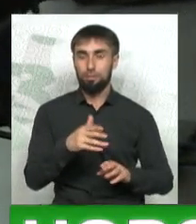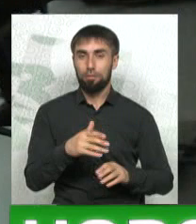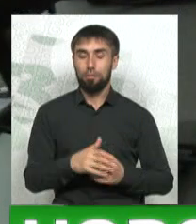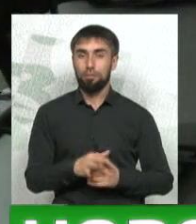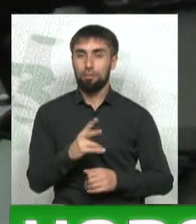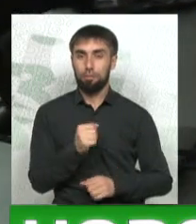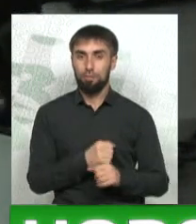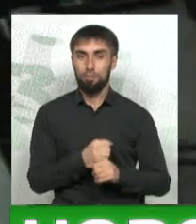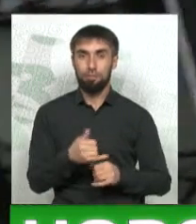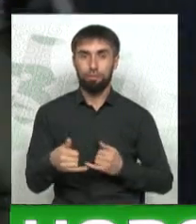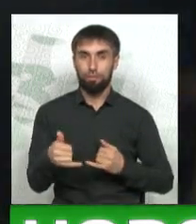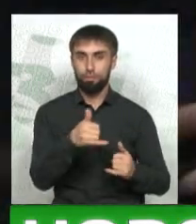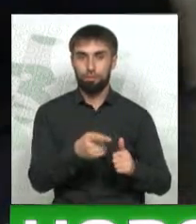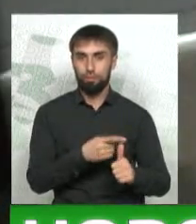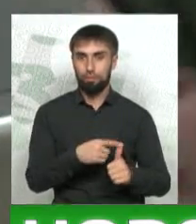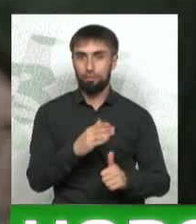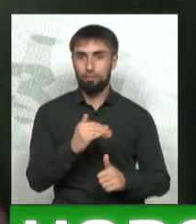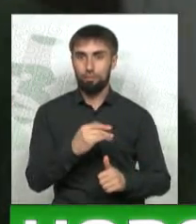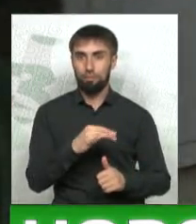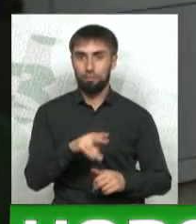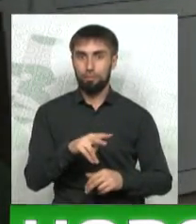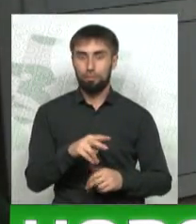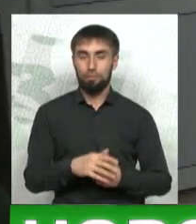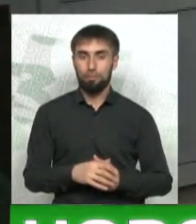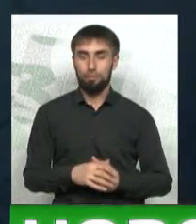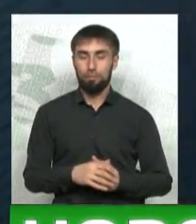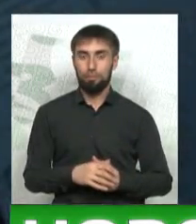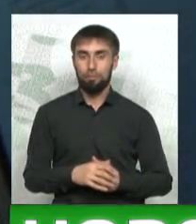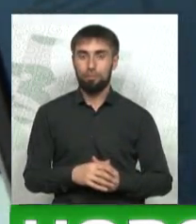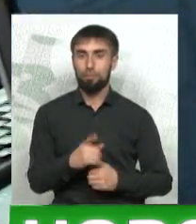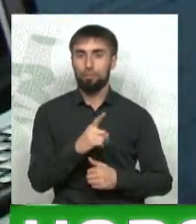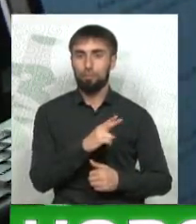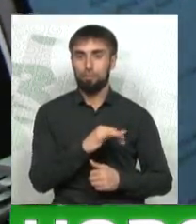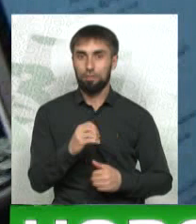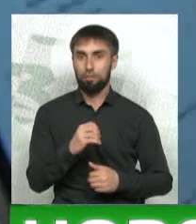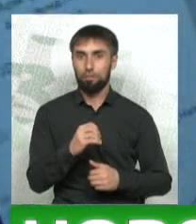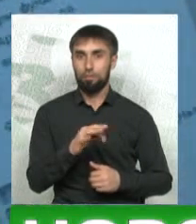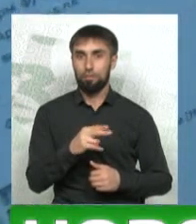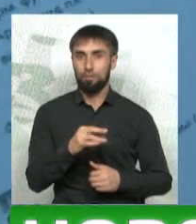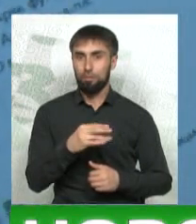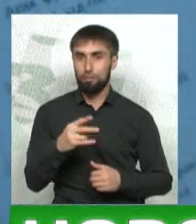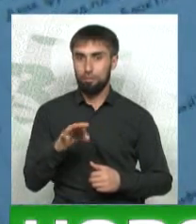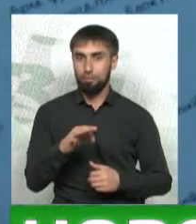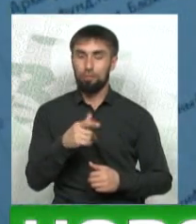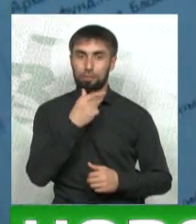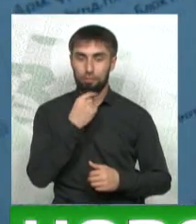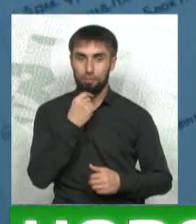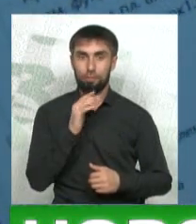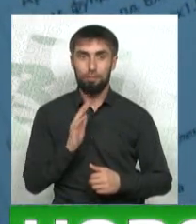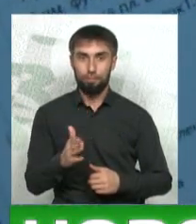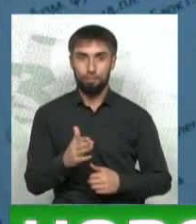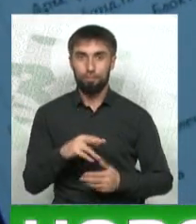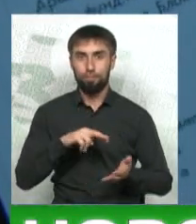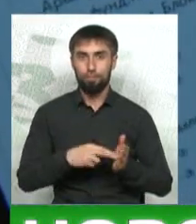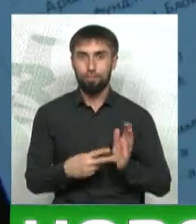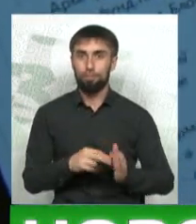она делает фундаменты на рабочей стадии. Здание довольно очень красивое будет, в